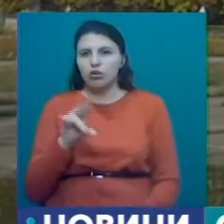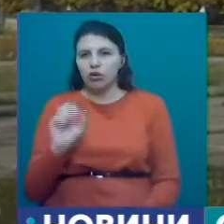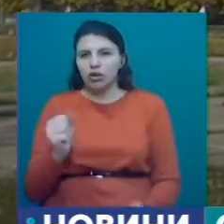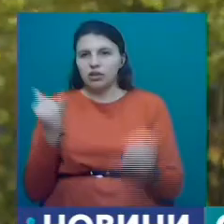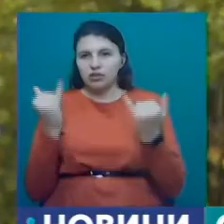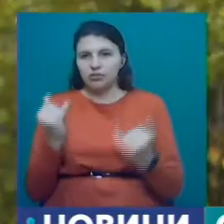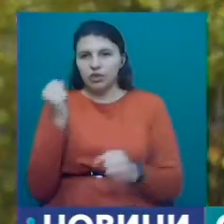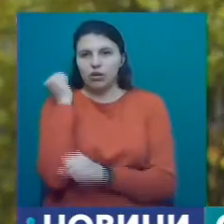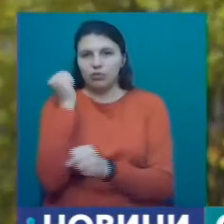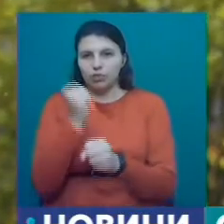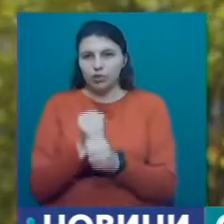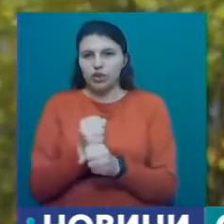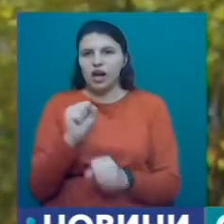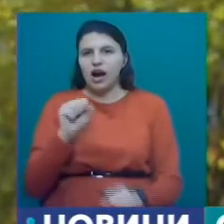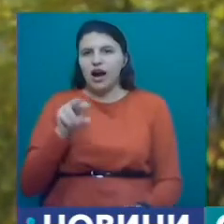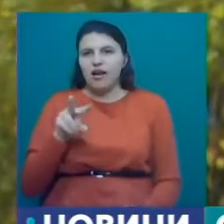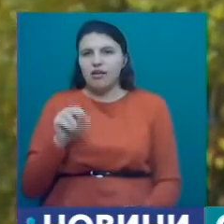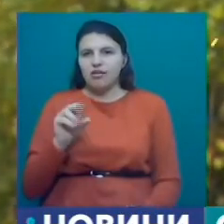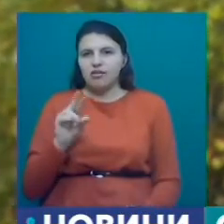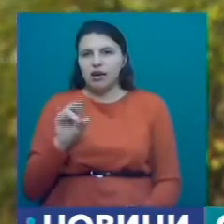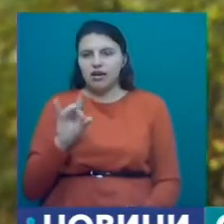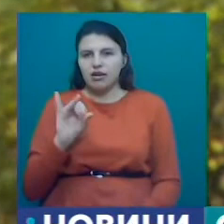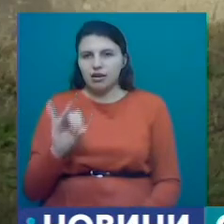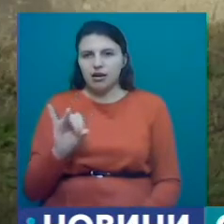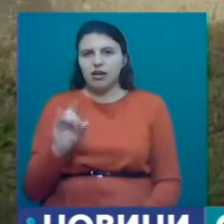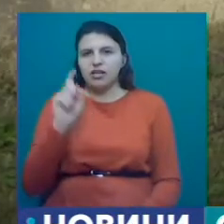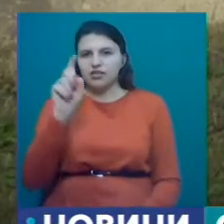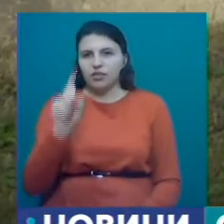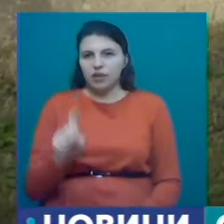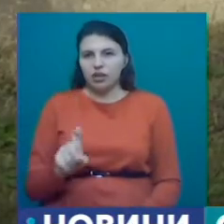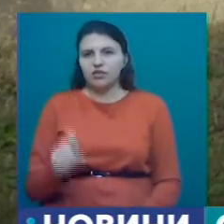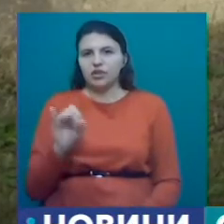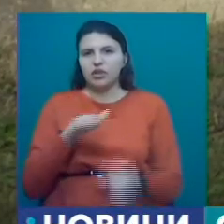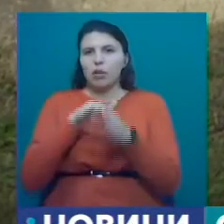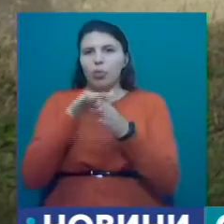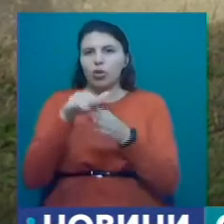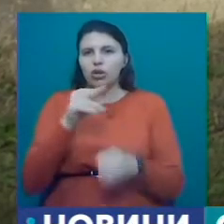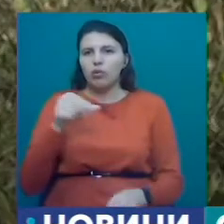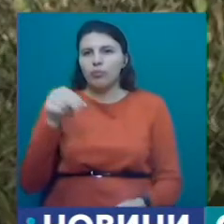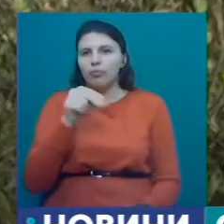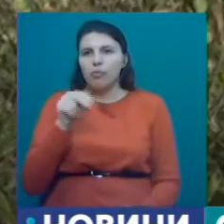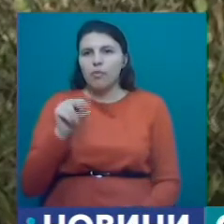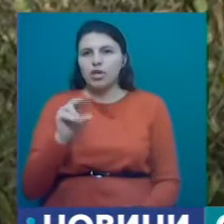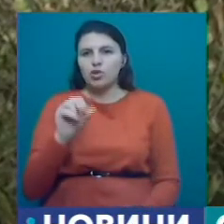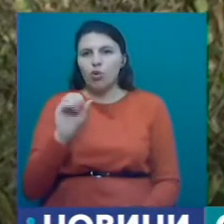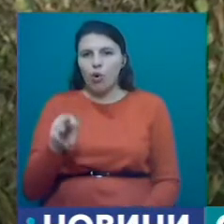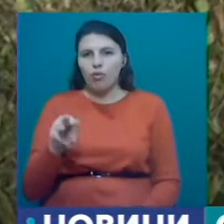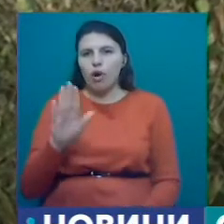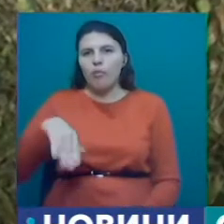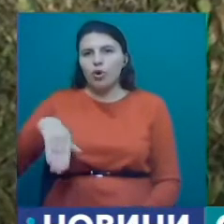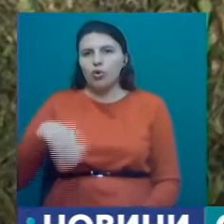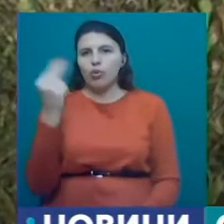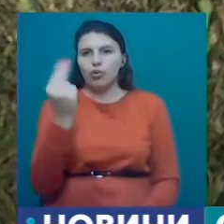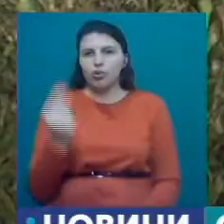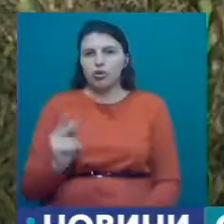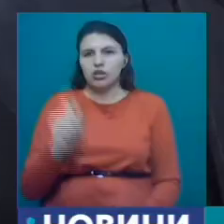з будівельної компанії «Альтаїр» зварюють їх між собою та наповнюють піском. Потому художники малюватимуть на них